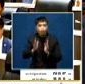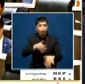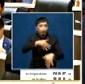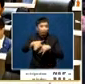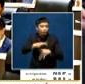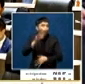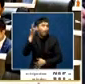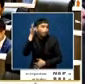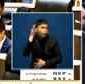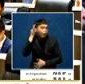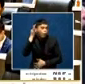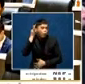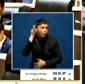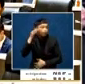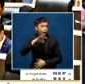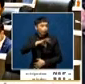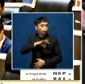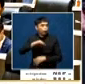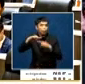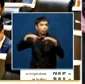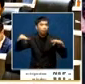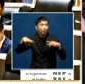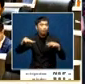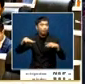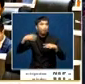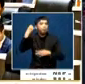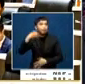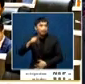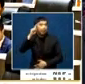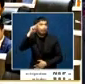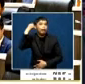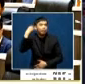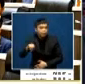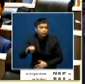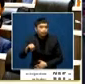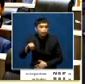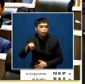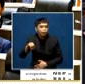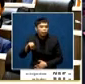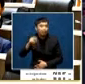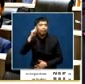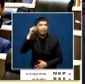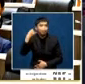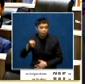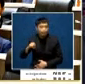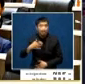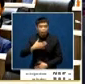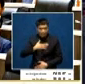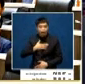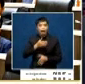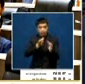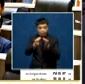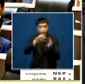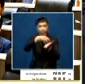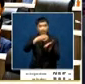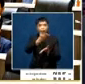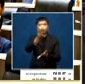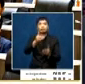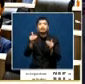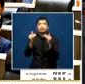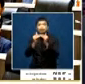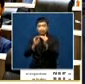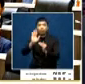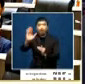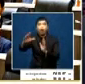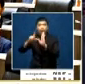บางคนก็บอกว่าเฮ้ยเขาก็เป็นอย่างนี้มานานแล้วหนังม้วนเดิมมันก็เราแบบมีขยะกองอยู่หน้าบ้านขย